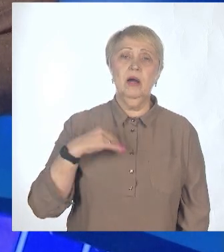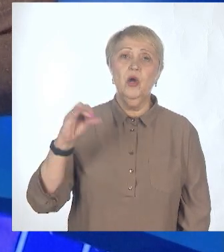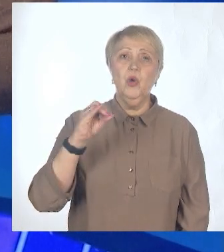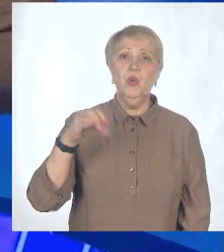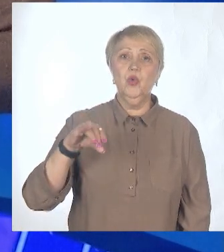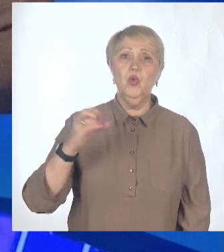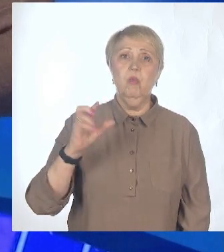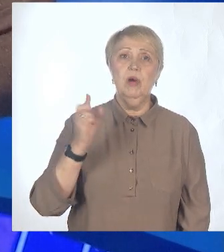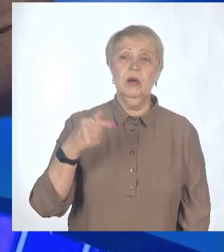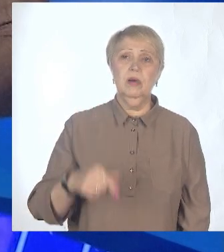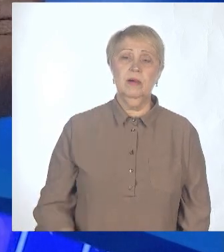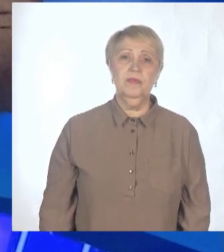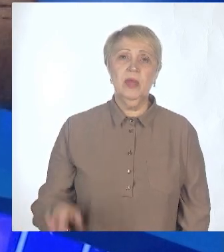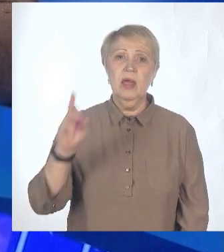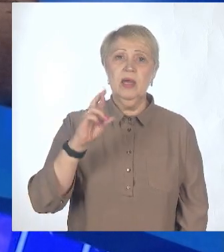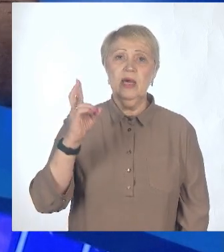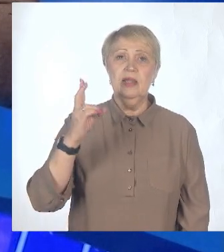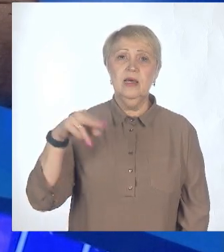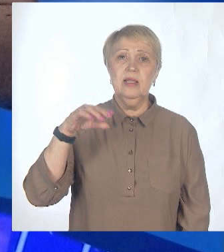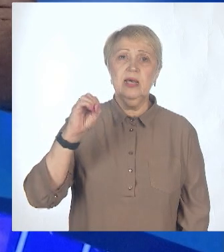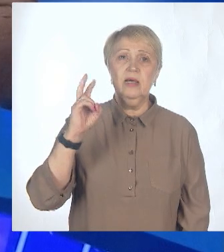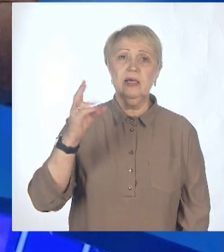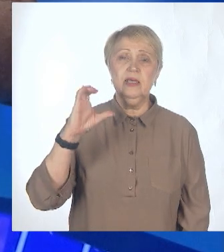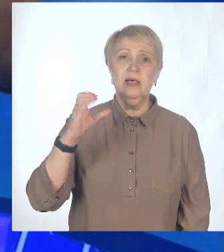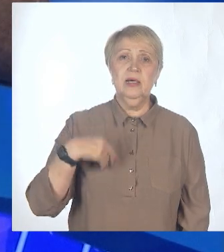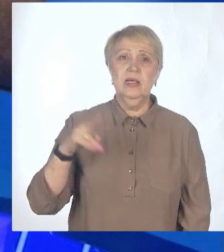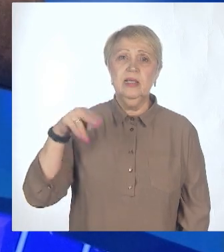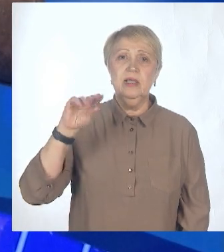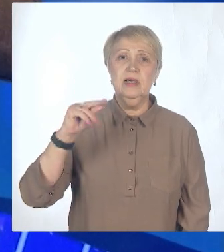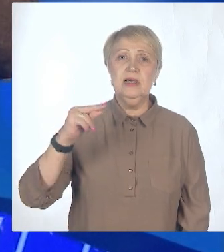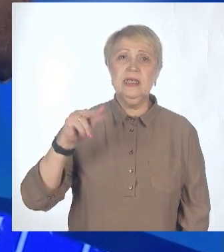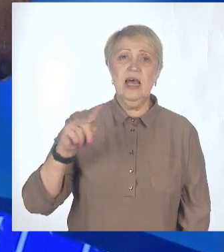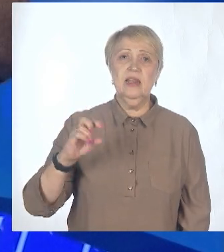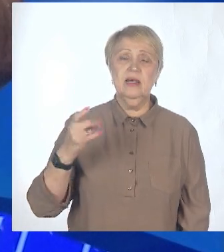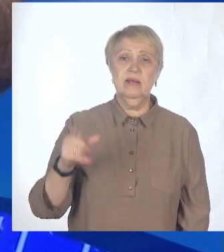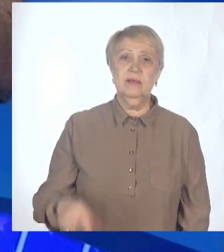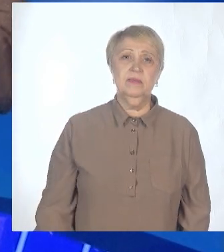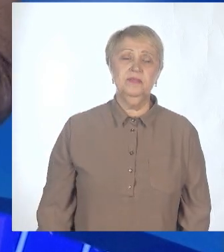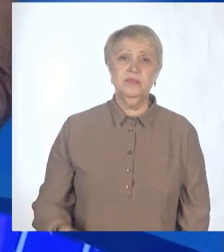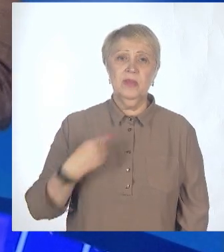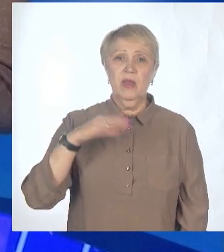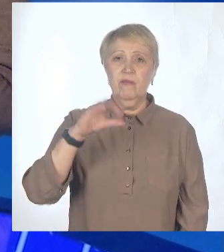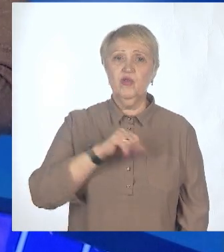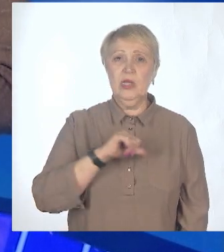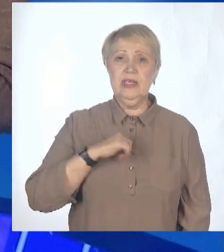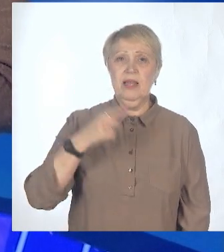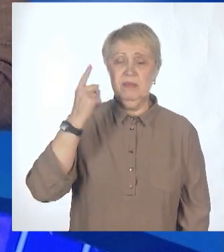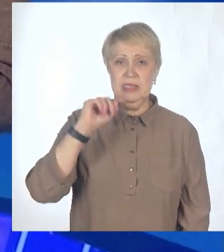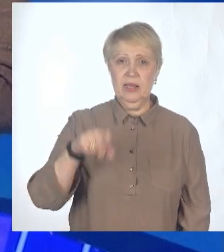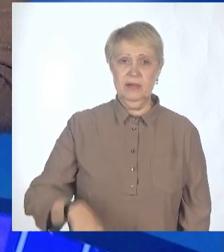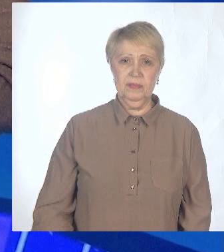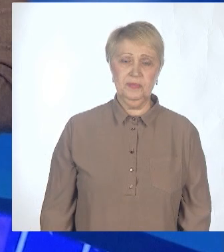пока, Яндекс.Дзен, да много где. В общем, сами знаете, что там Роскомнадзор нам еще